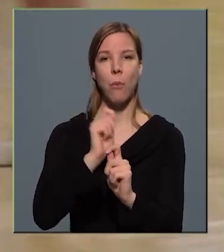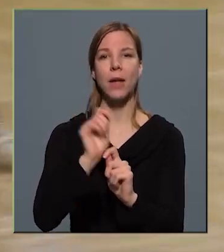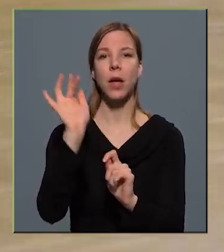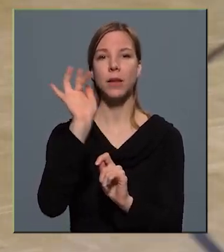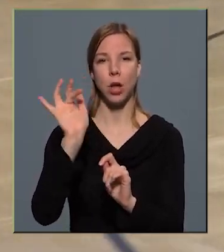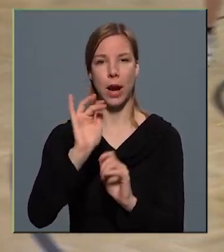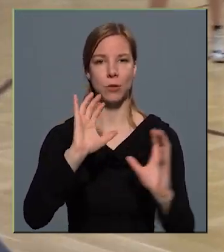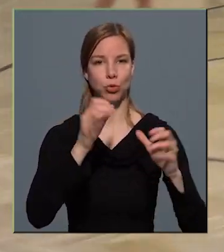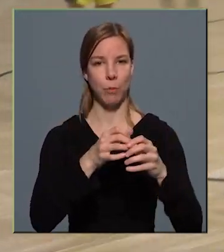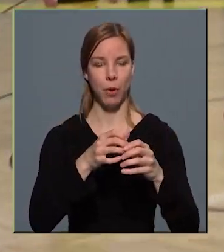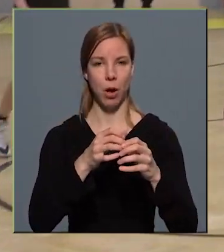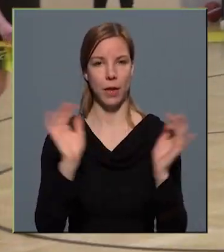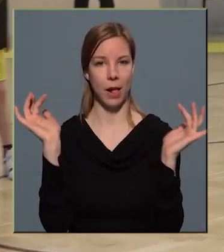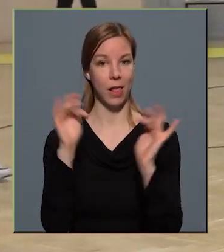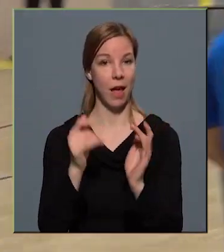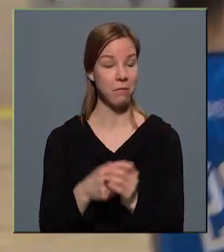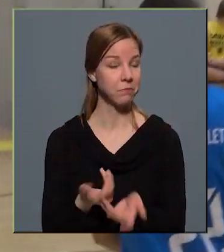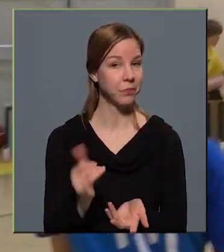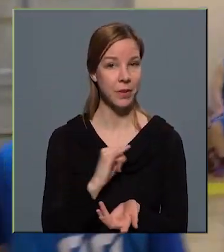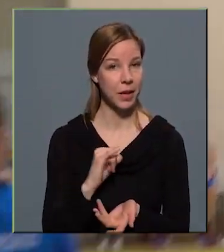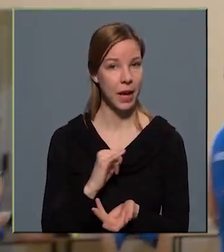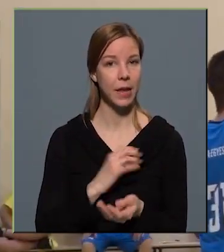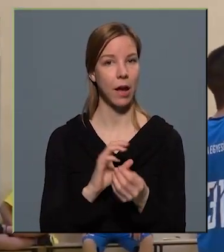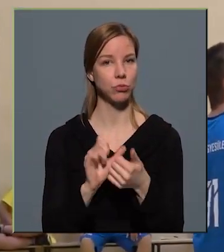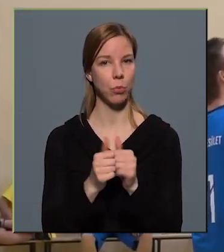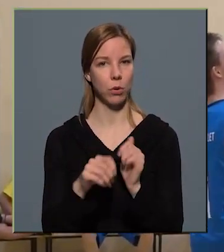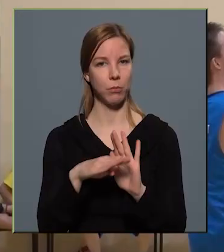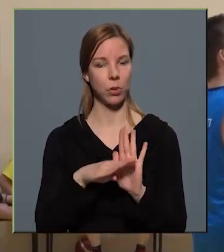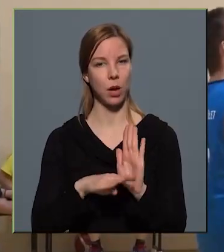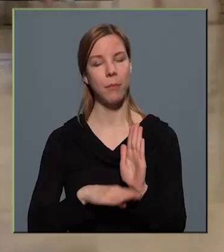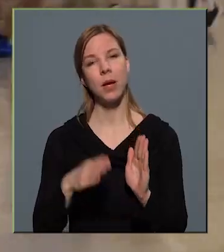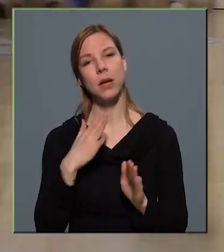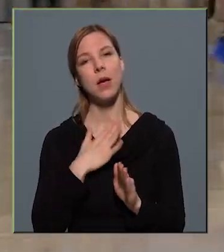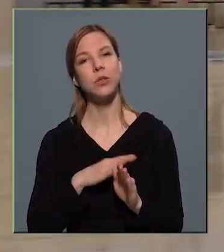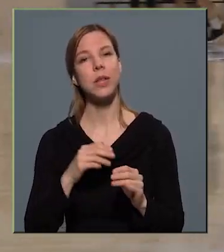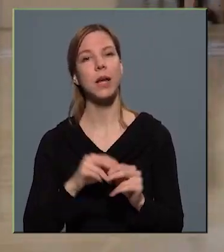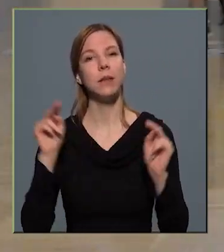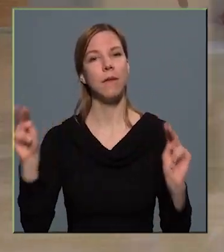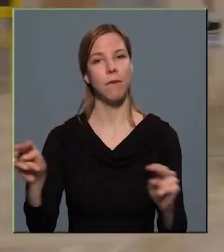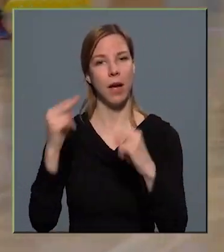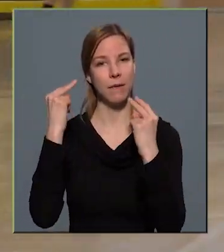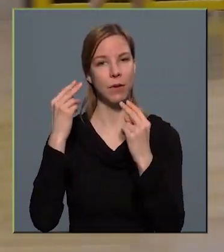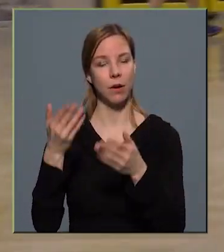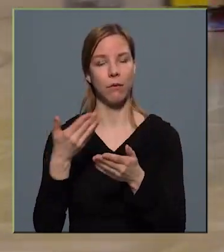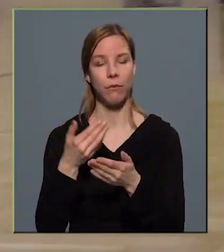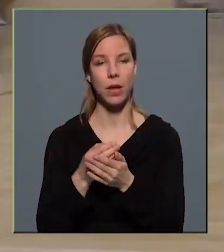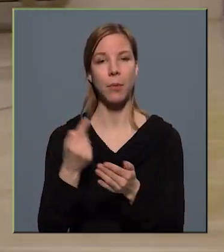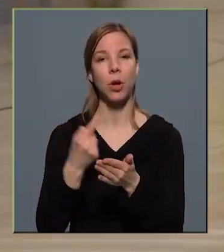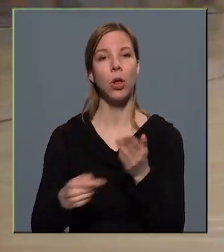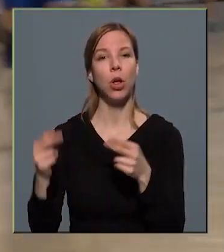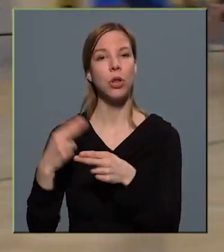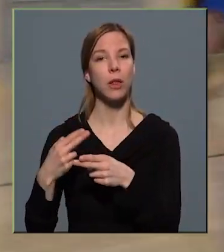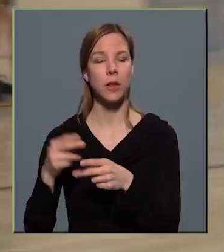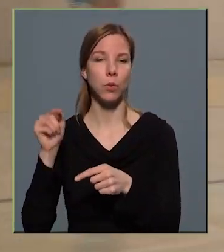őket. Azt gondolom, hogy ez is egy érdekes sportprogram, és ezzel szeretnénk felhívni arra a figyelmet, hogy a Down-szindrómások